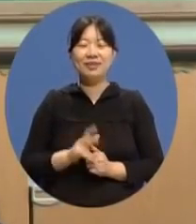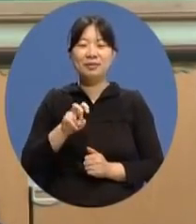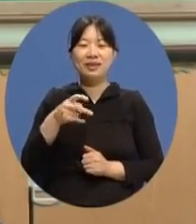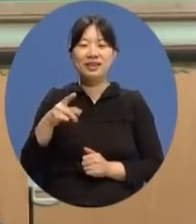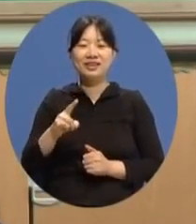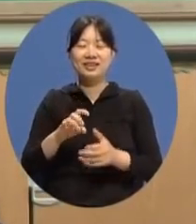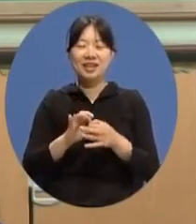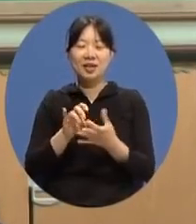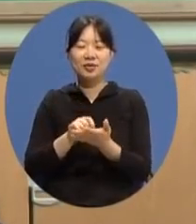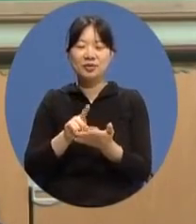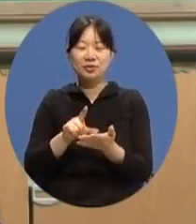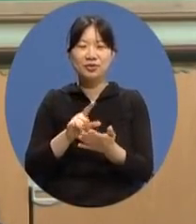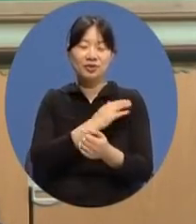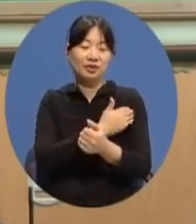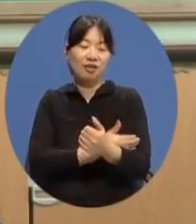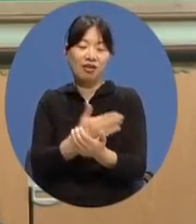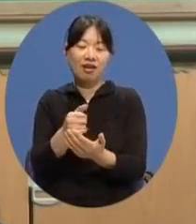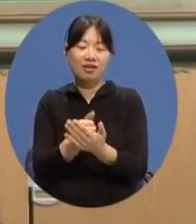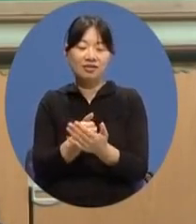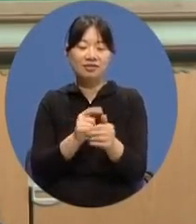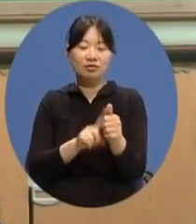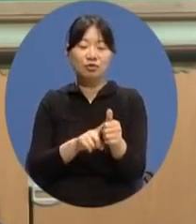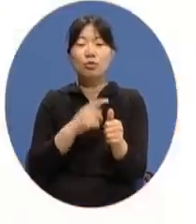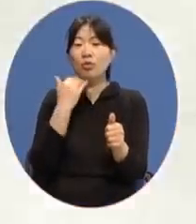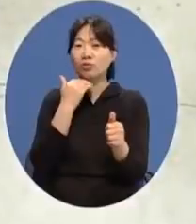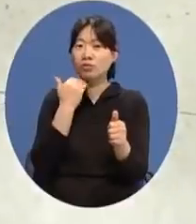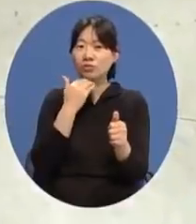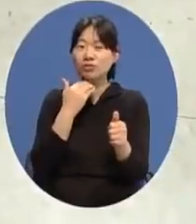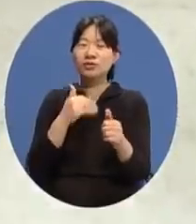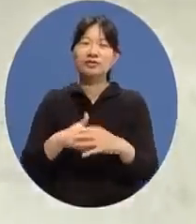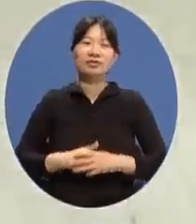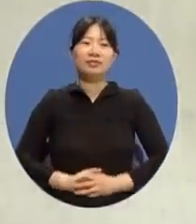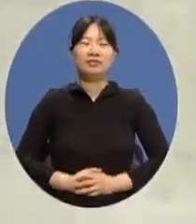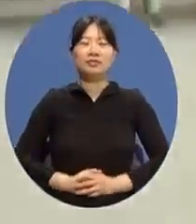메시의 축구 실력을 가진 주인공은 과연?